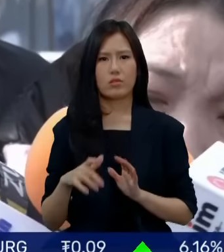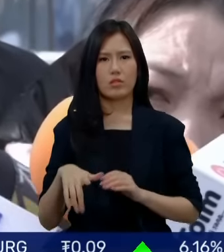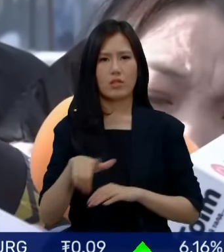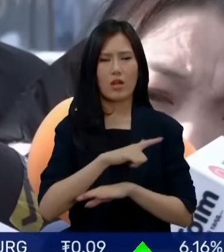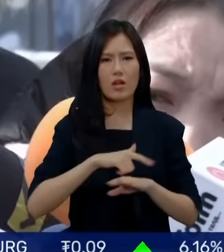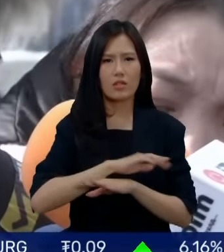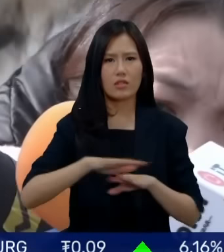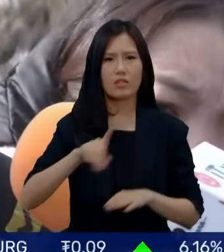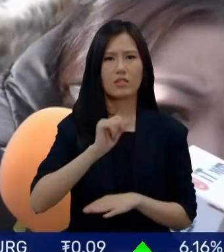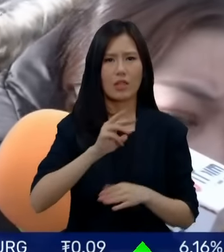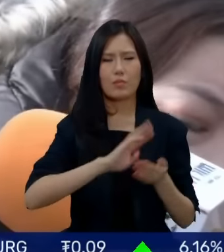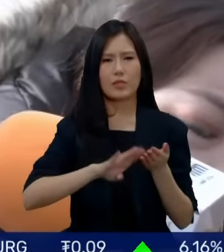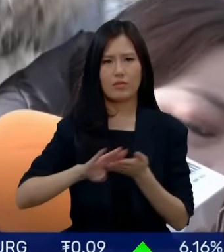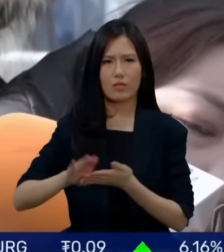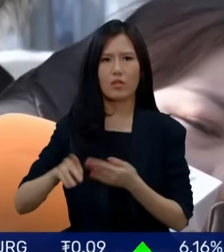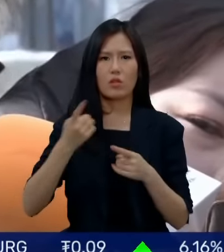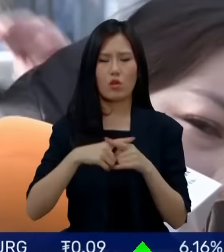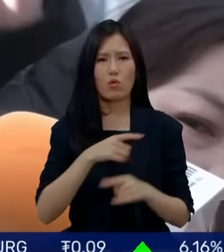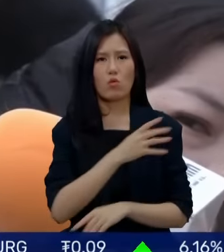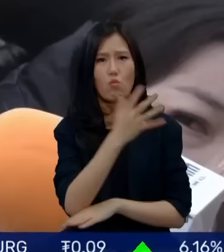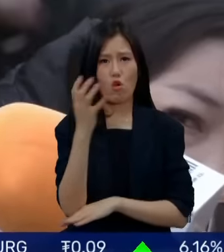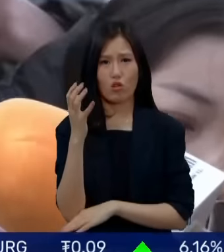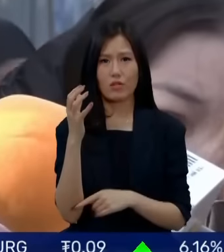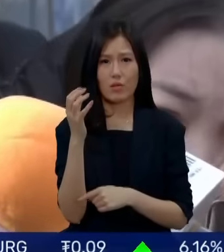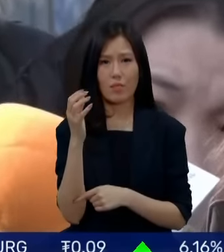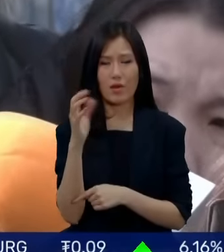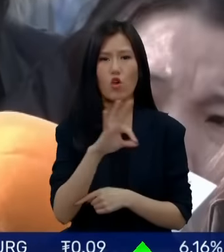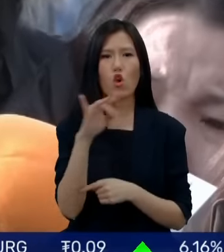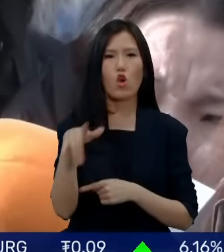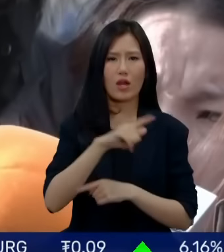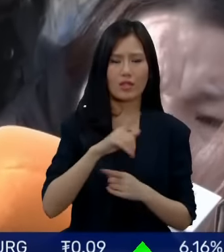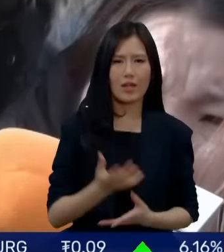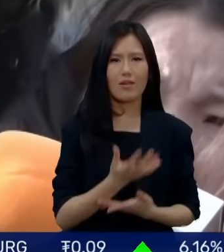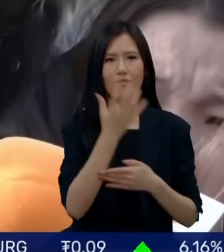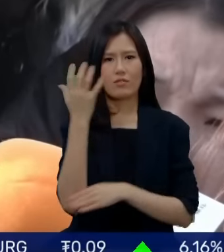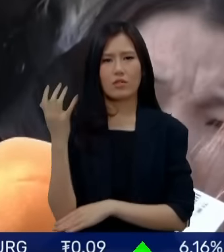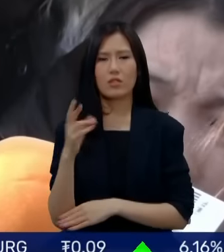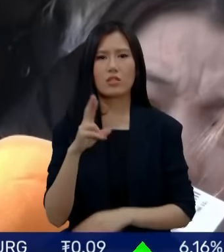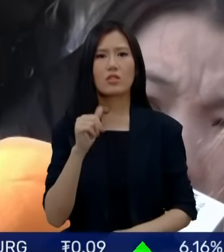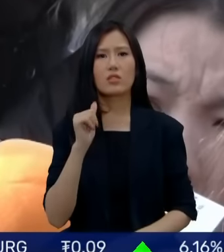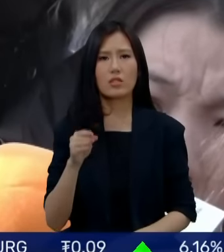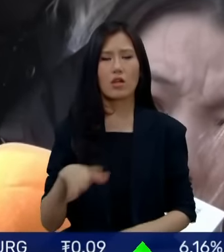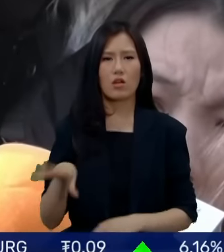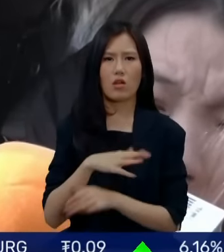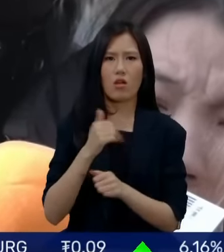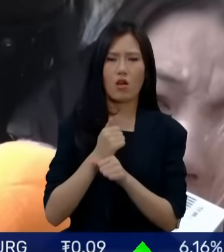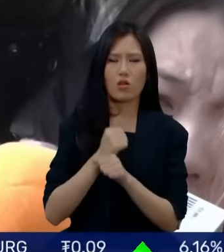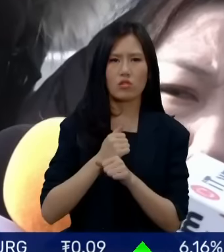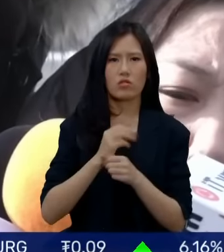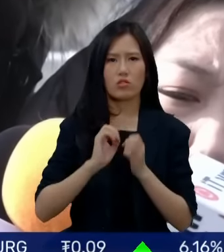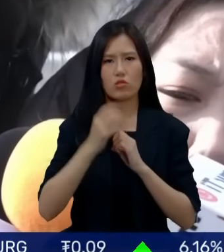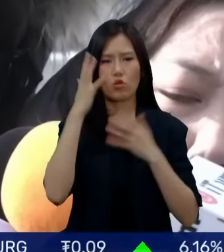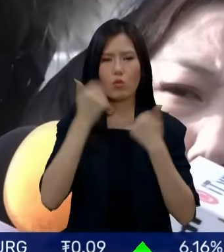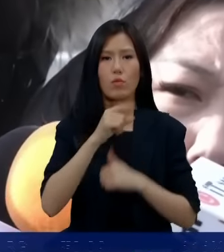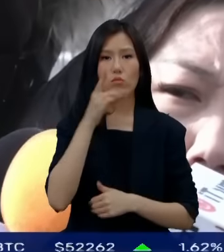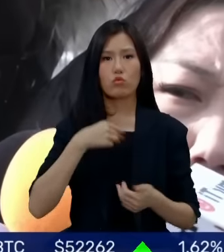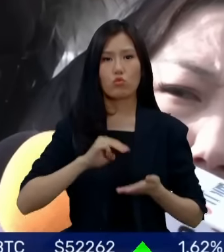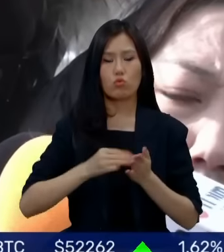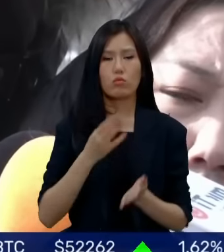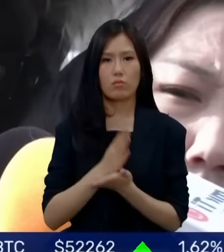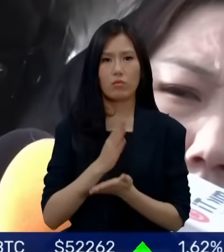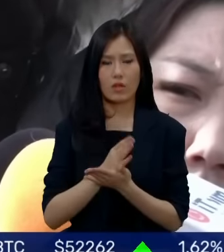гадна бургасуудыг өөр газар шилжүүлэн суулгах ийм ажлуудыг бас давхар зохион байгуулахаар төлөвлөж байгаа. Одоо бид нар